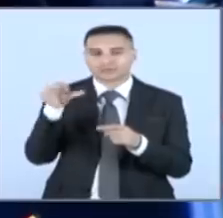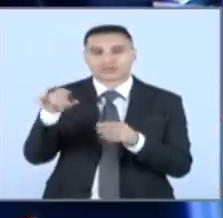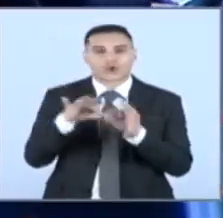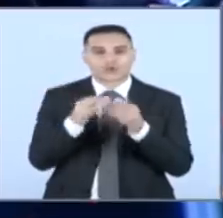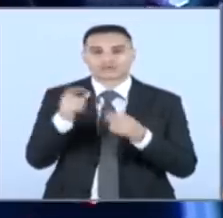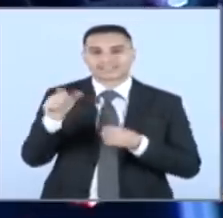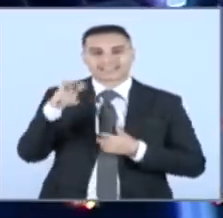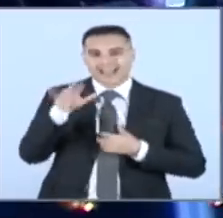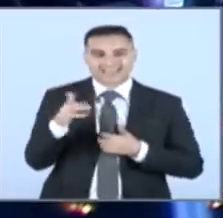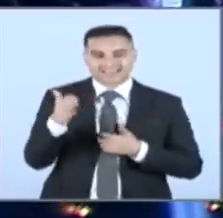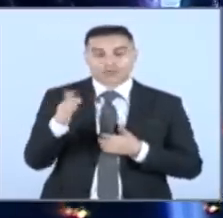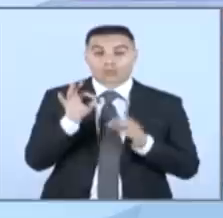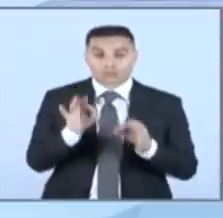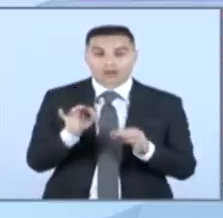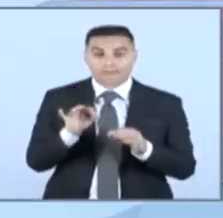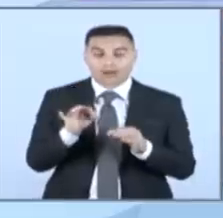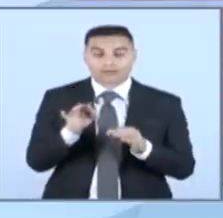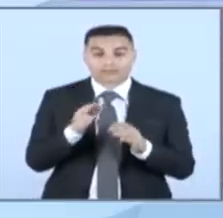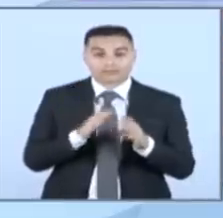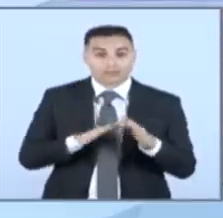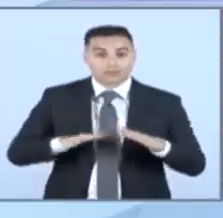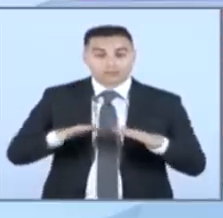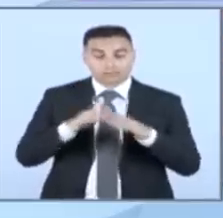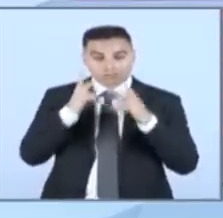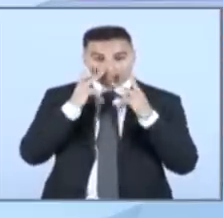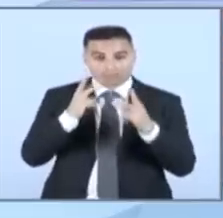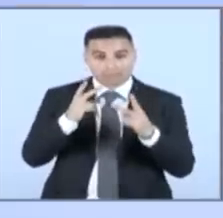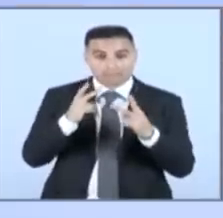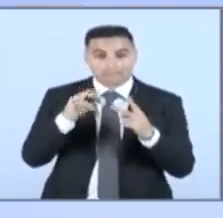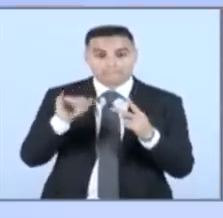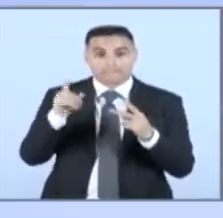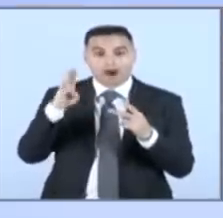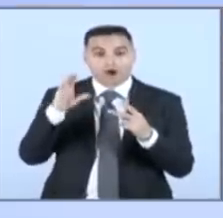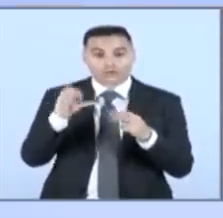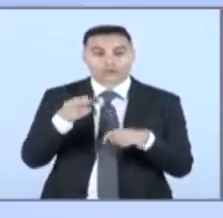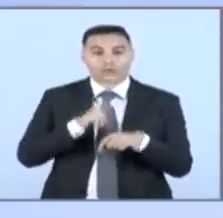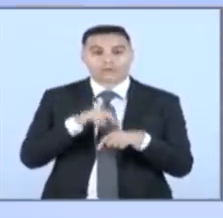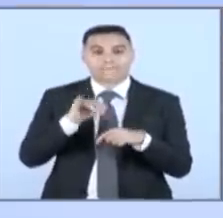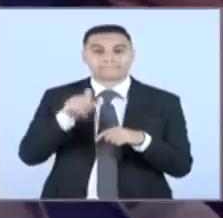95 عيلة نيازي، وطبعا هنرجع تاني لماركو ومايكل.